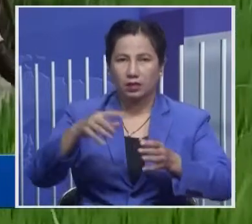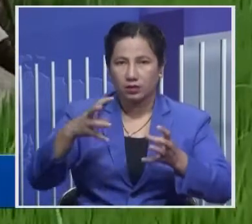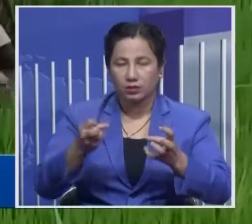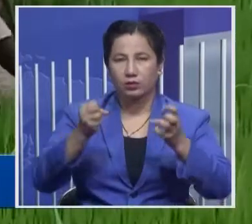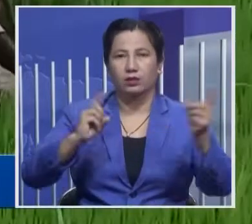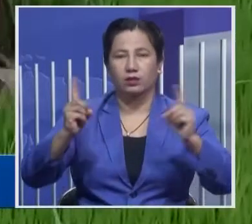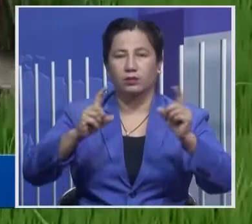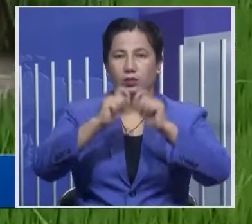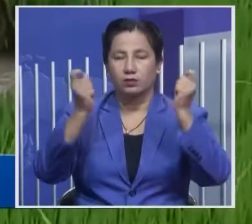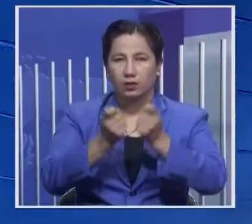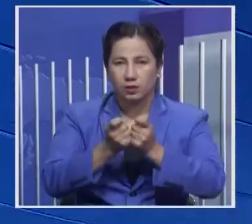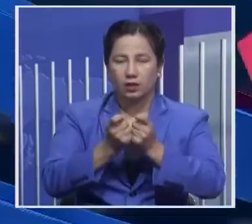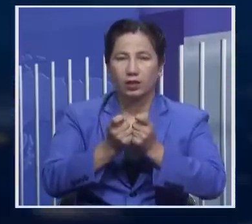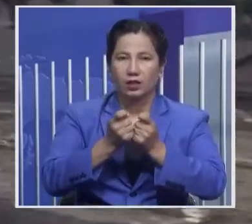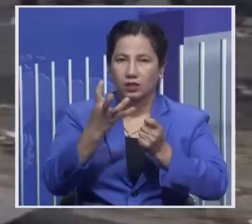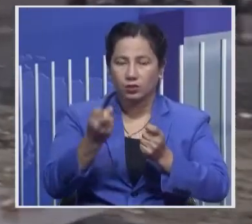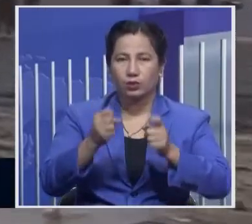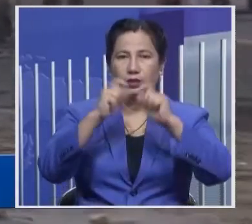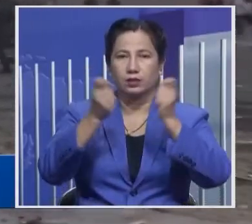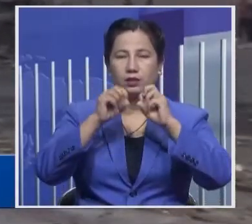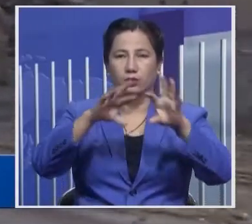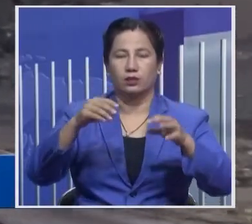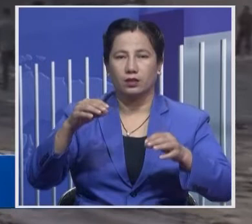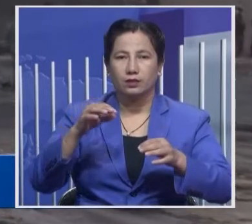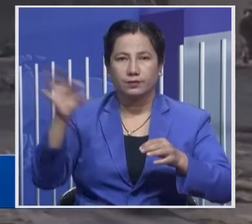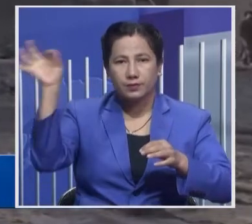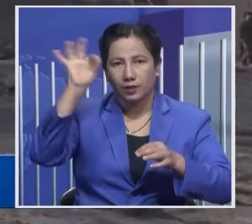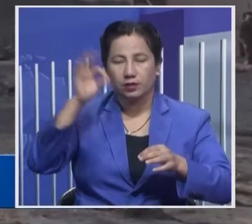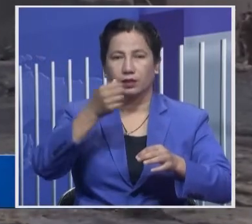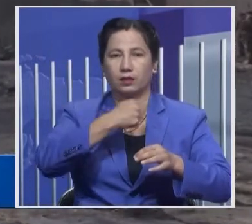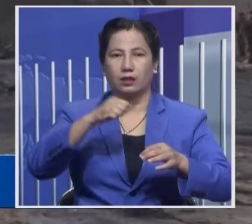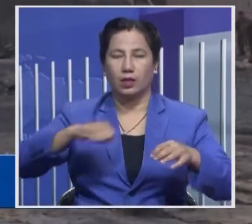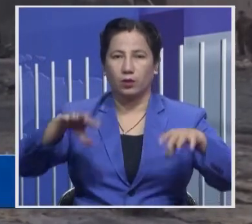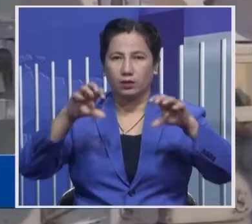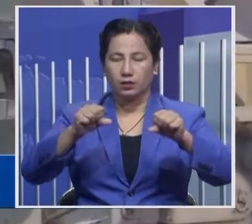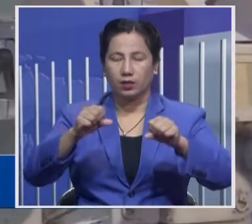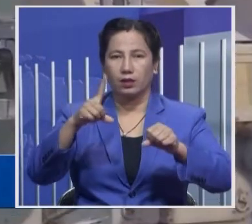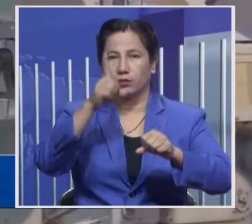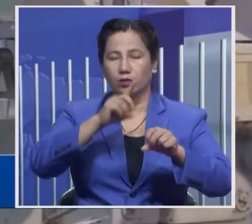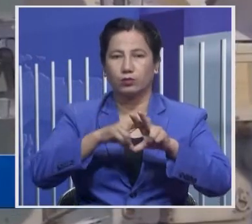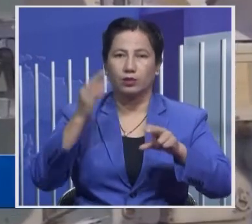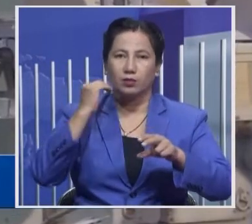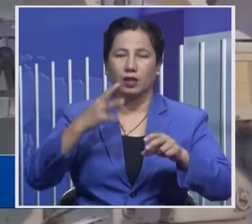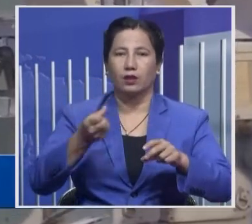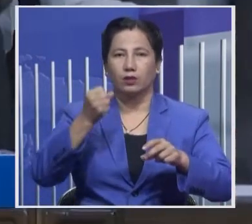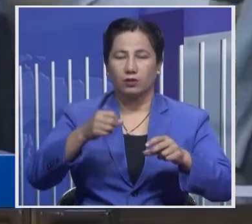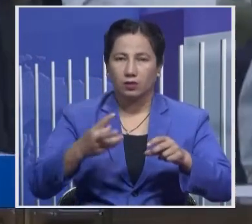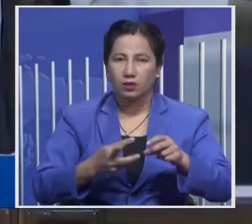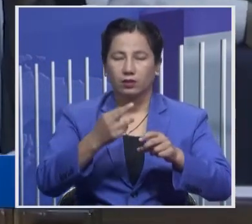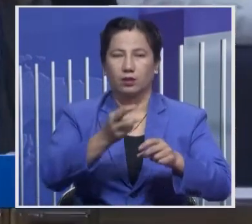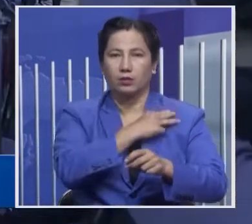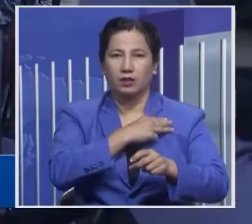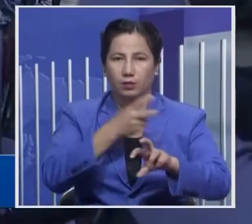नरेनापुर क्षेत्रलाई सुक्खा क्षेत्र घोषणा। अफगानिस्तानमा तालिबानले सत्ता पलट गरेको 1 वर्ष पुरा, महिलाको अधिकार कटौती,